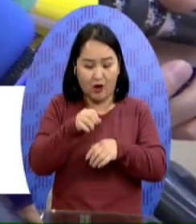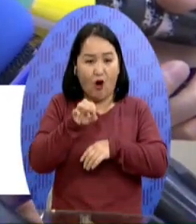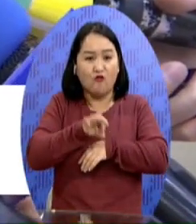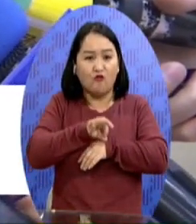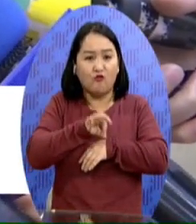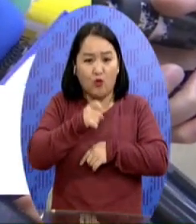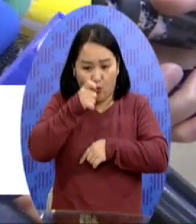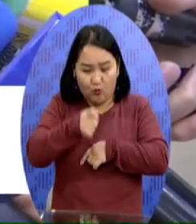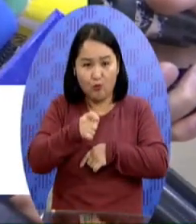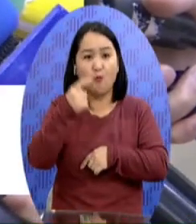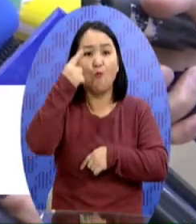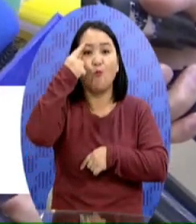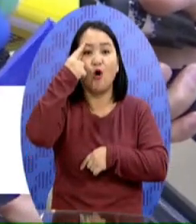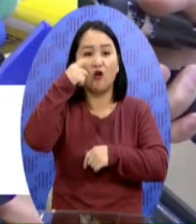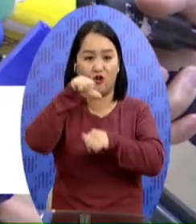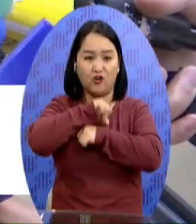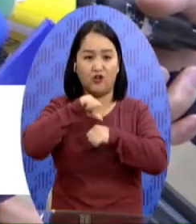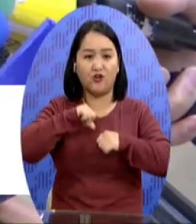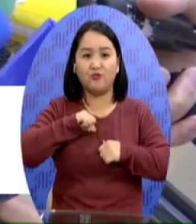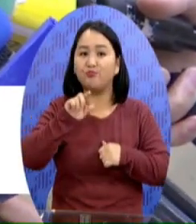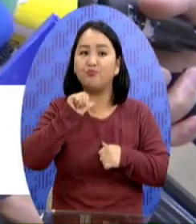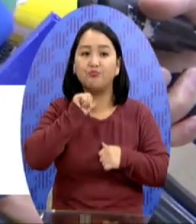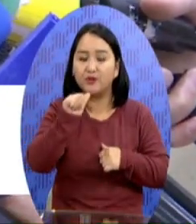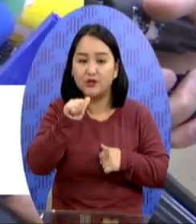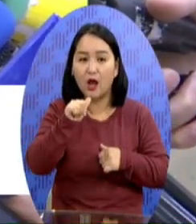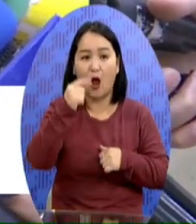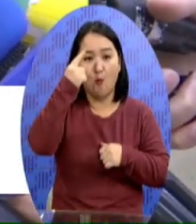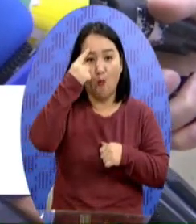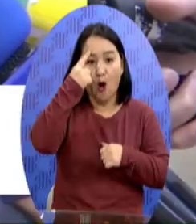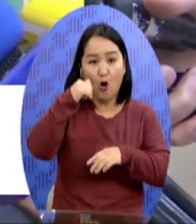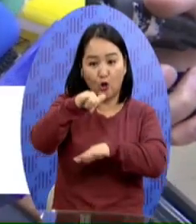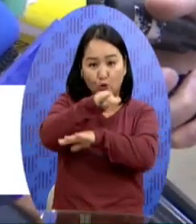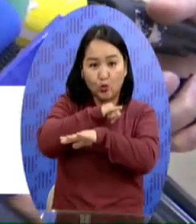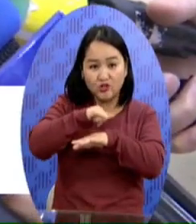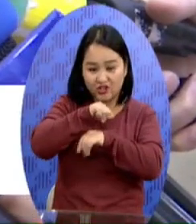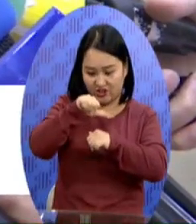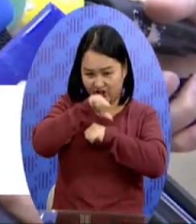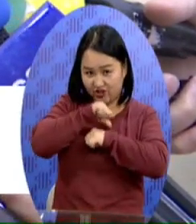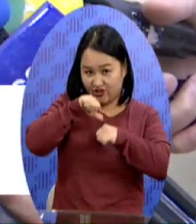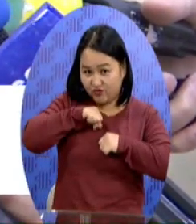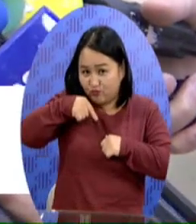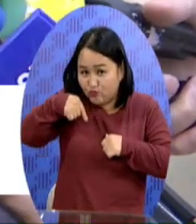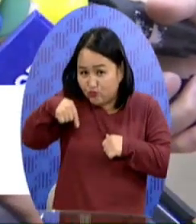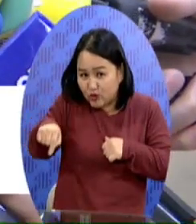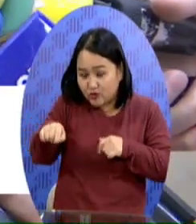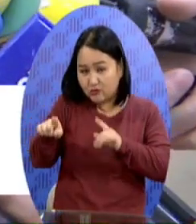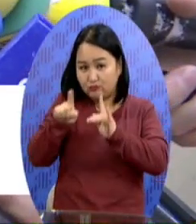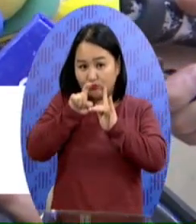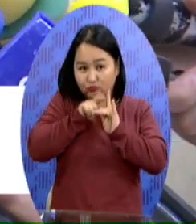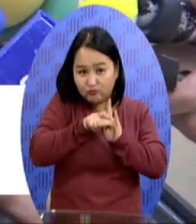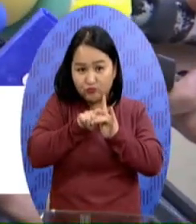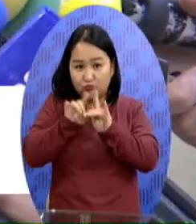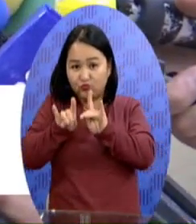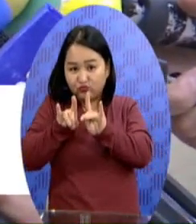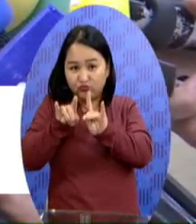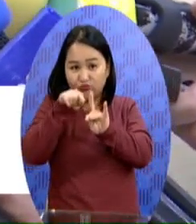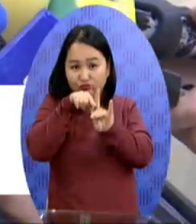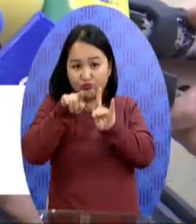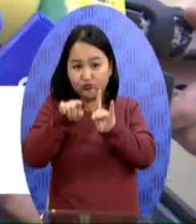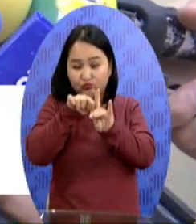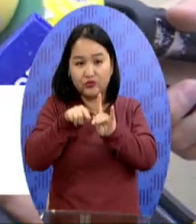улсын иргэн биш. Монгол улсын иргэнтэй онгоцонд ойрхон явсан хятад улсын иргэн гэсэн ийм